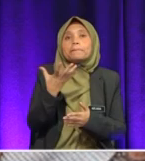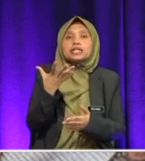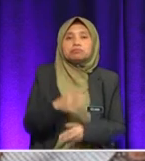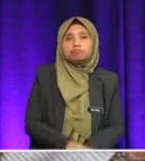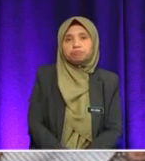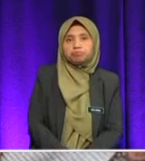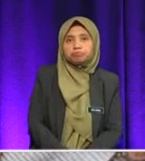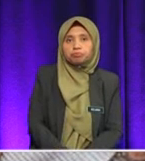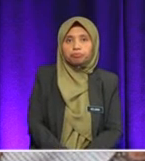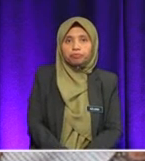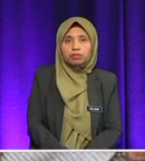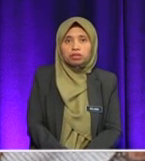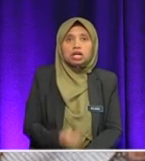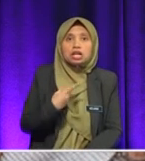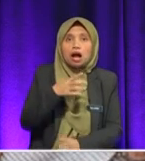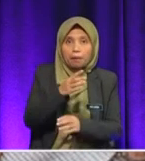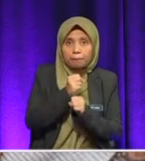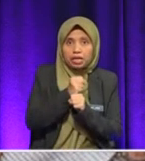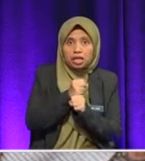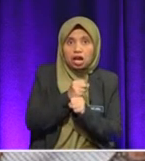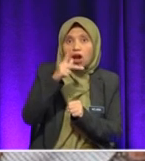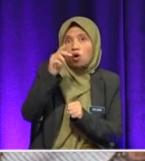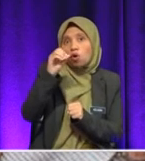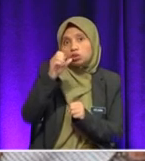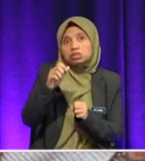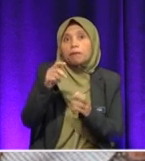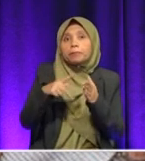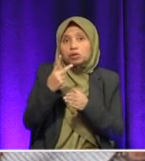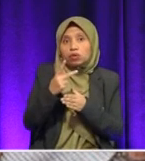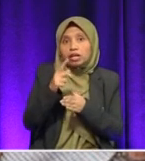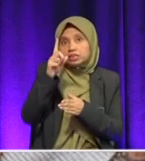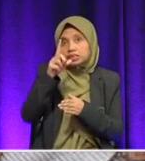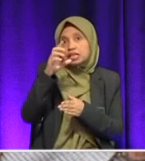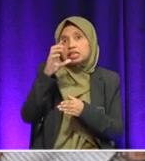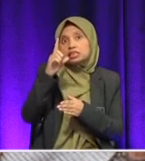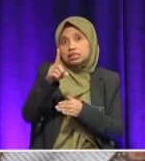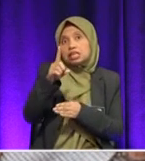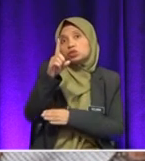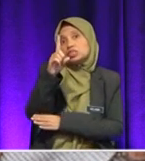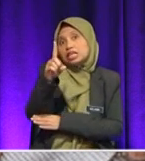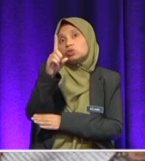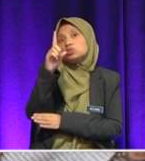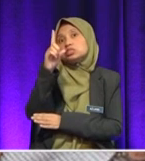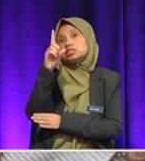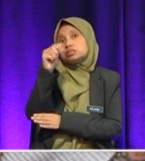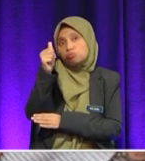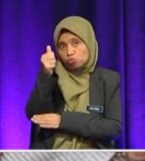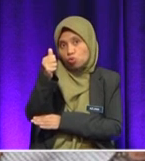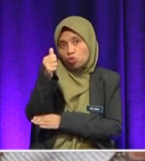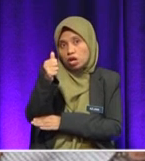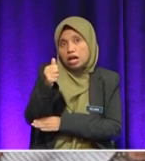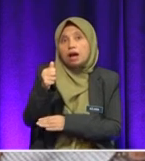kesini kita ambil Paddle costner Aduh 110 Oke dalam dengan berapa keuntungan ataupun